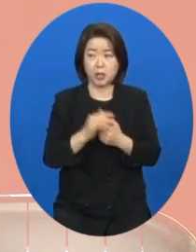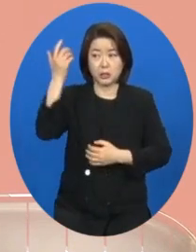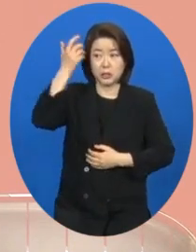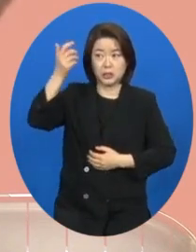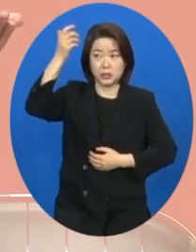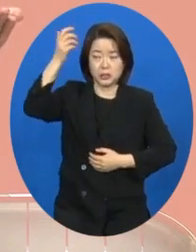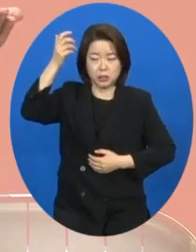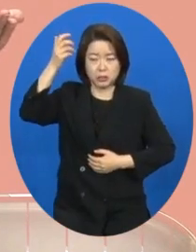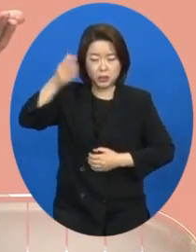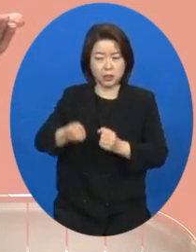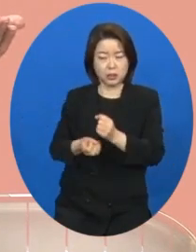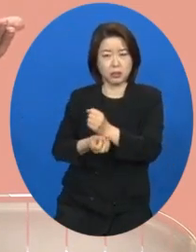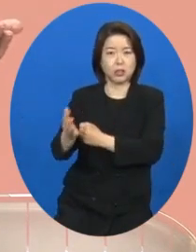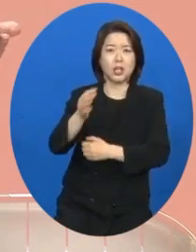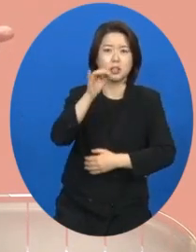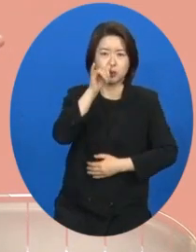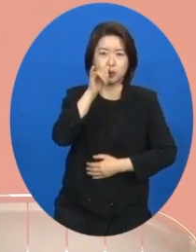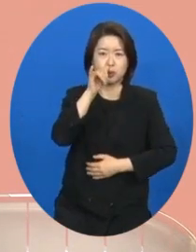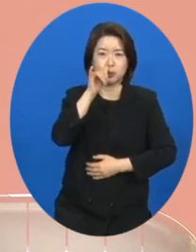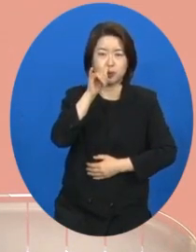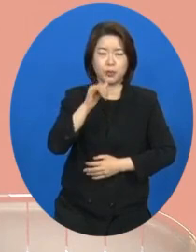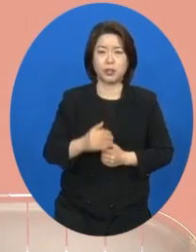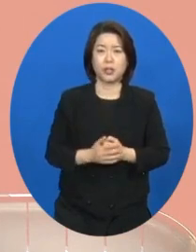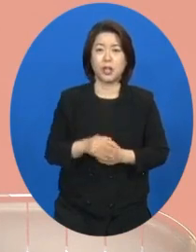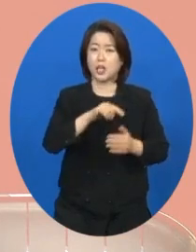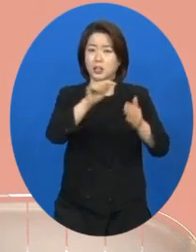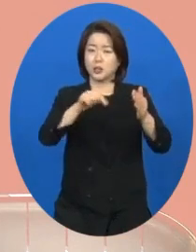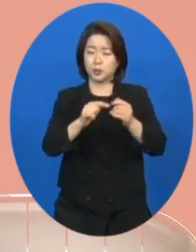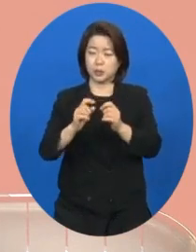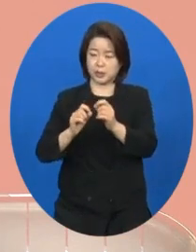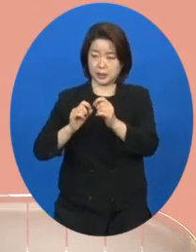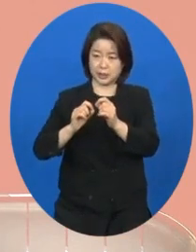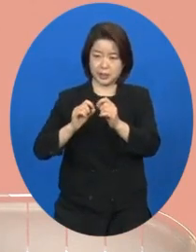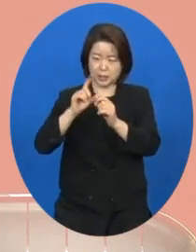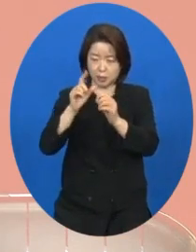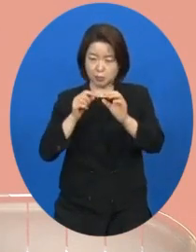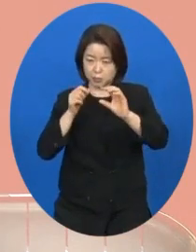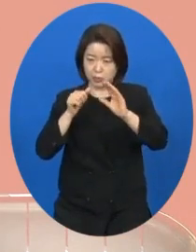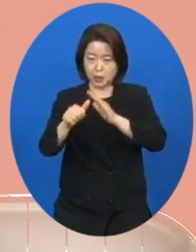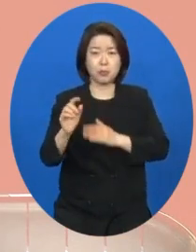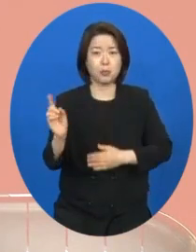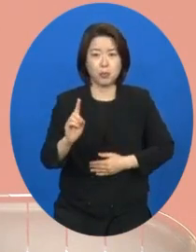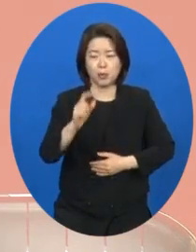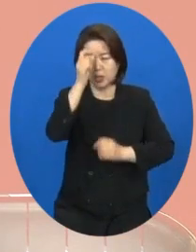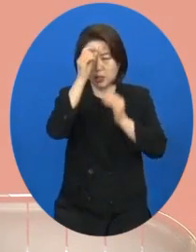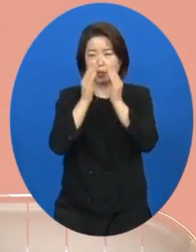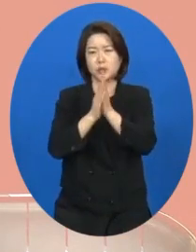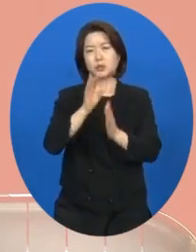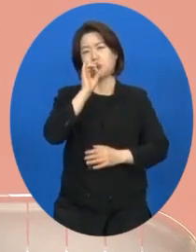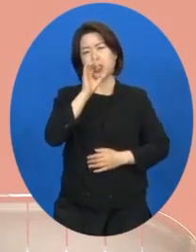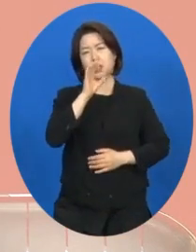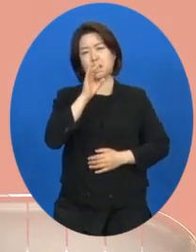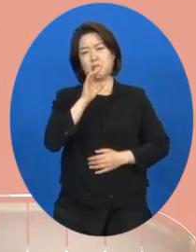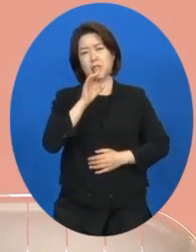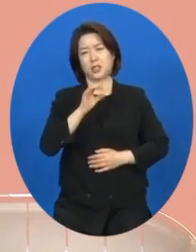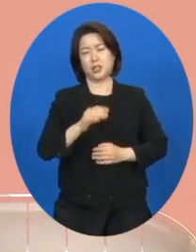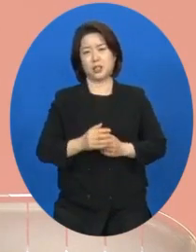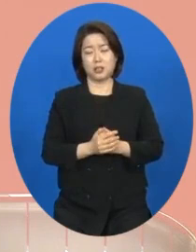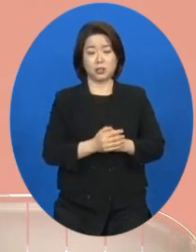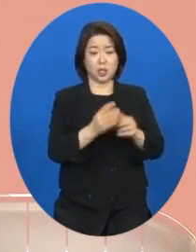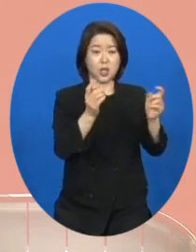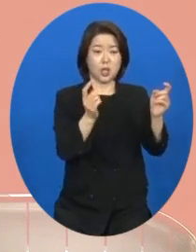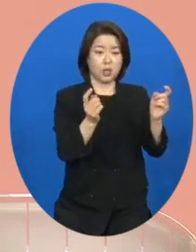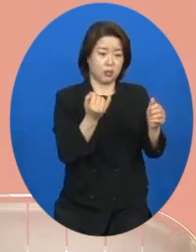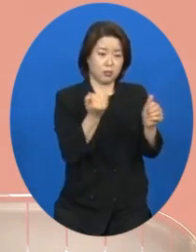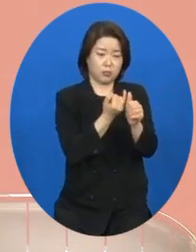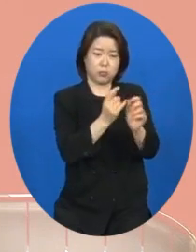영적인 영향력이 있습니다. 그 중에 대표적인 것이 기도가 안 되는 거예요. 부부 싸움하고 기도해 보신